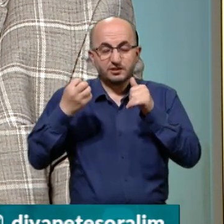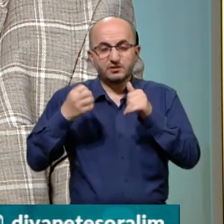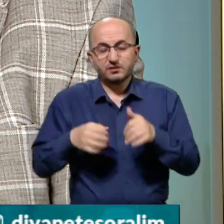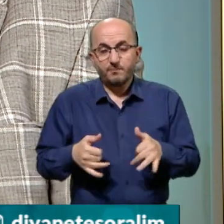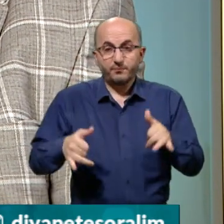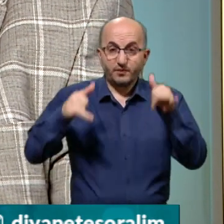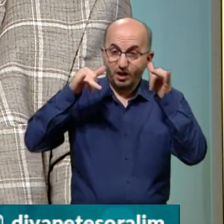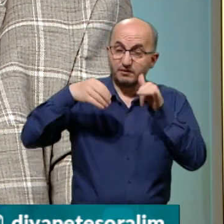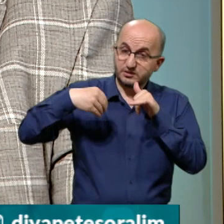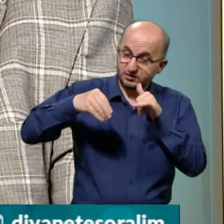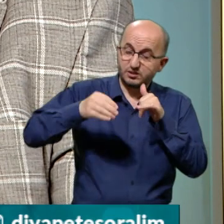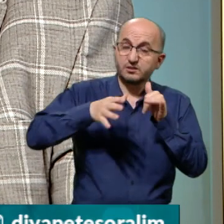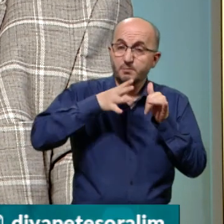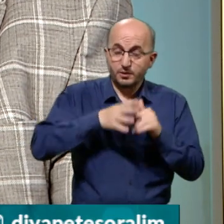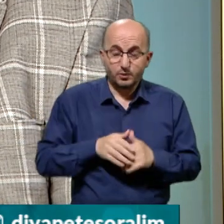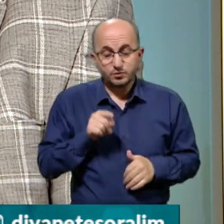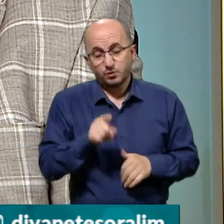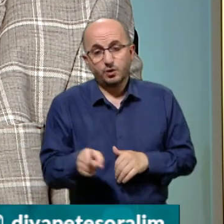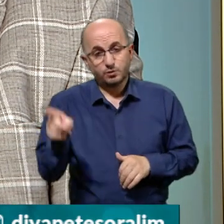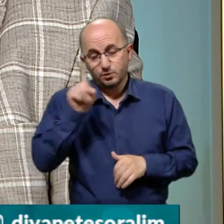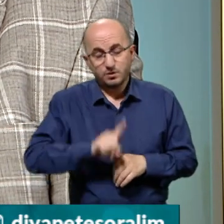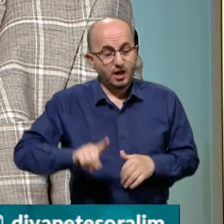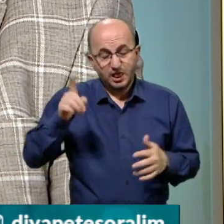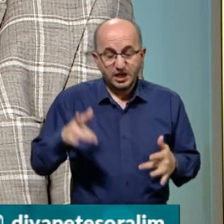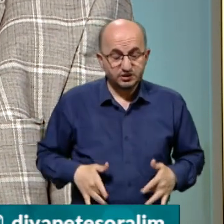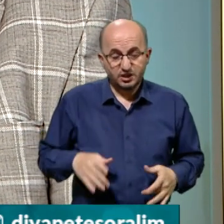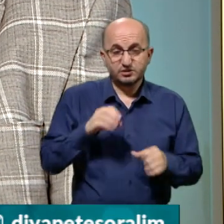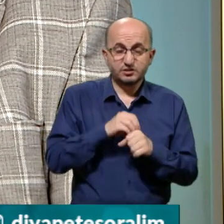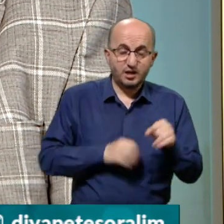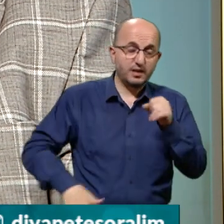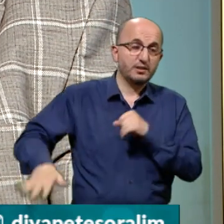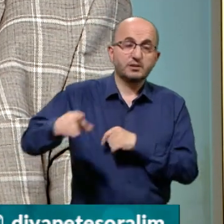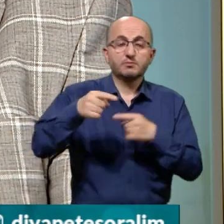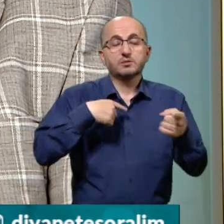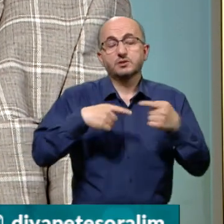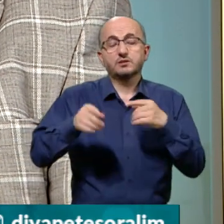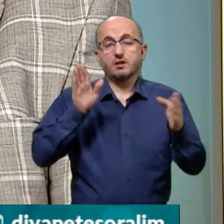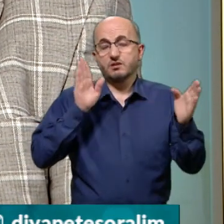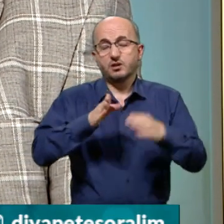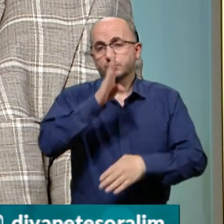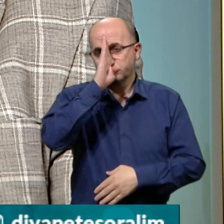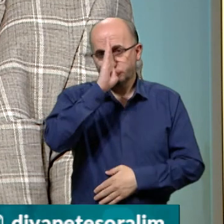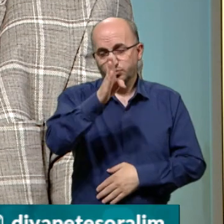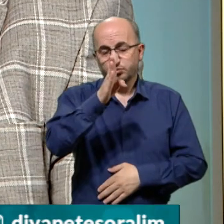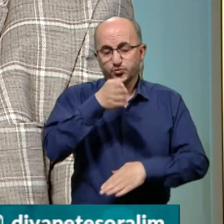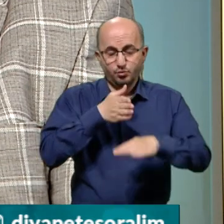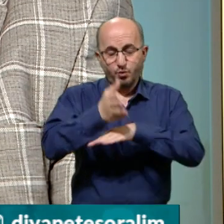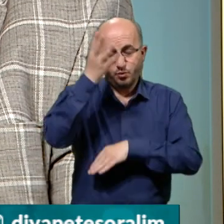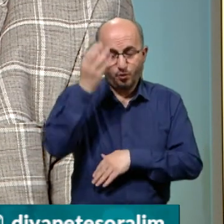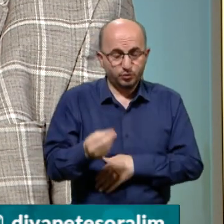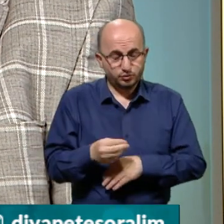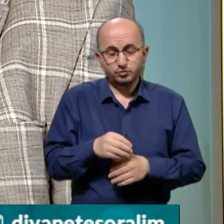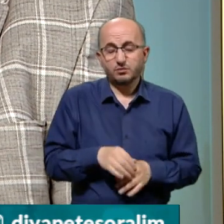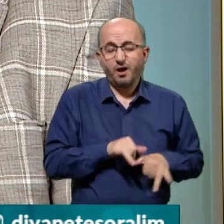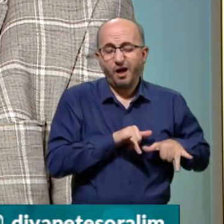hayvan satıcıları da biliyoruz ondan dolayı Allah rızası için herkes birbirinden karşı dürüst olsun yani ne Neyse